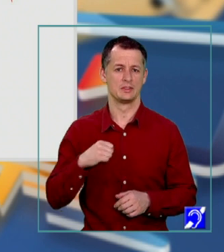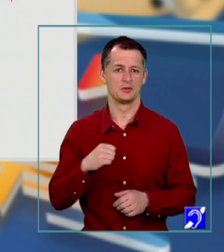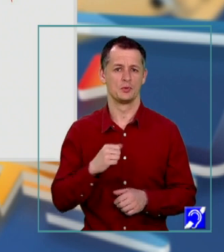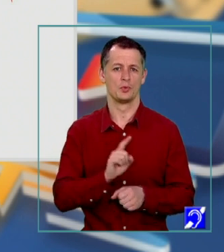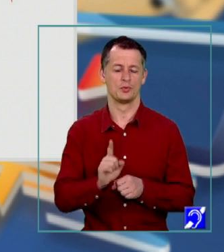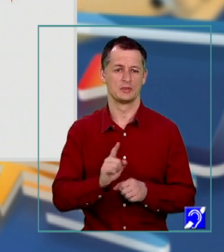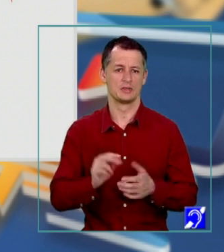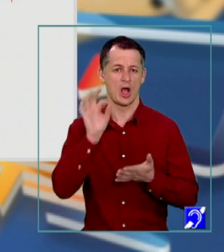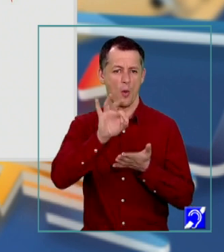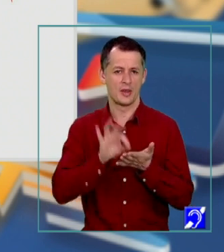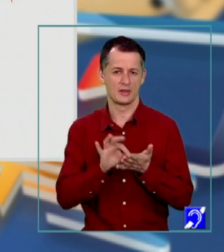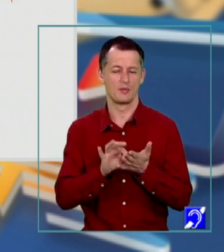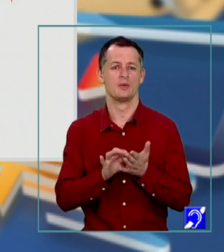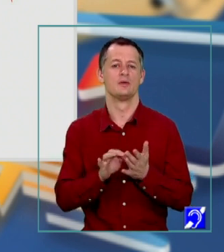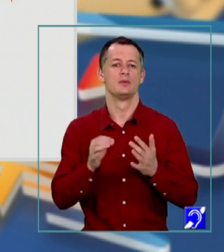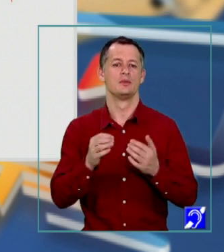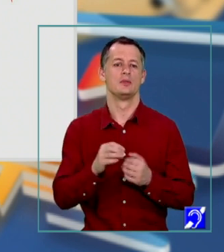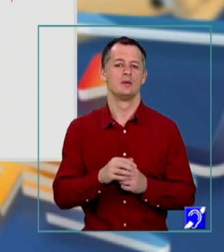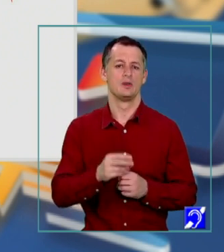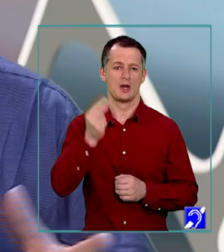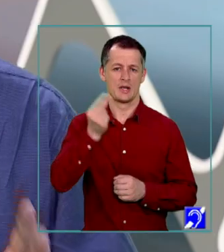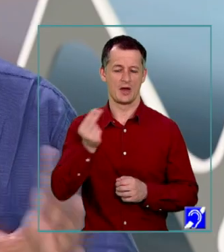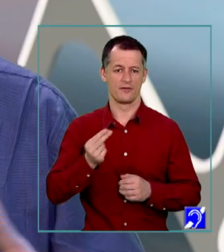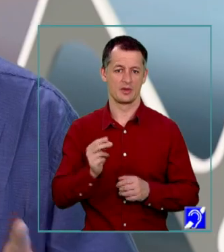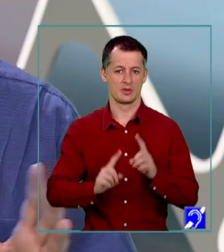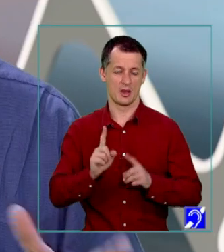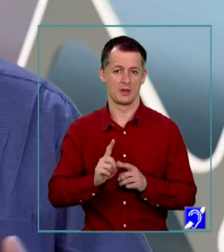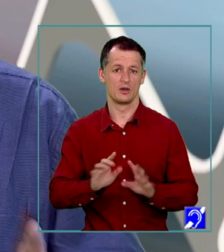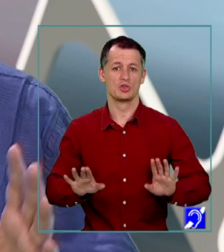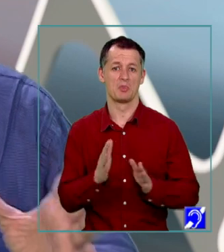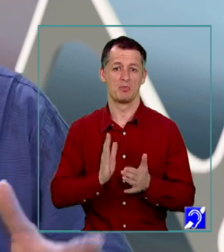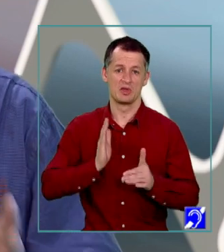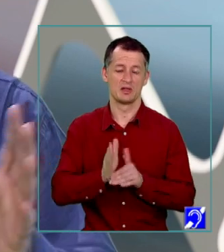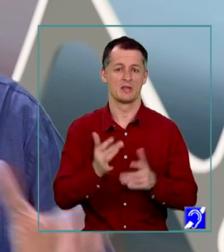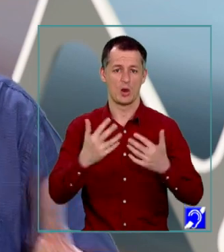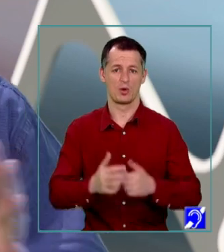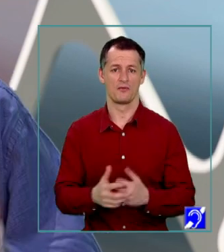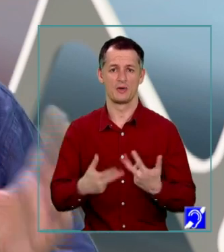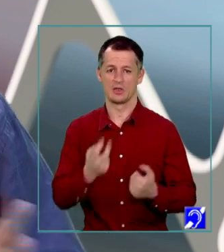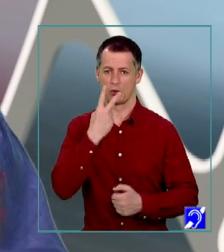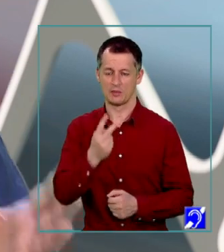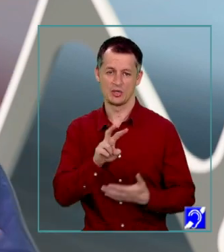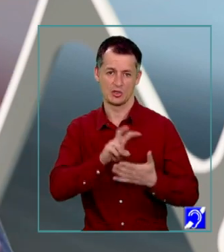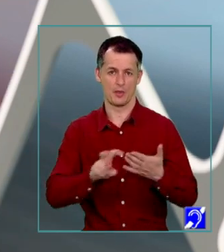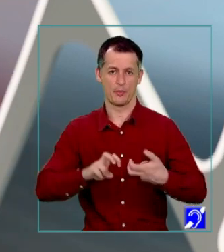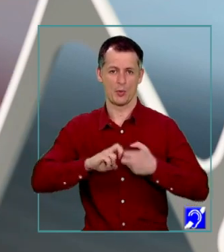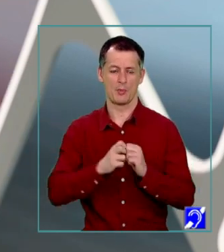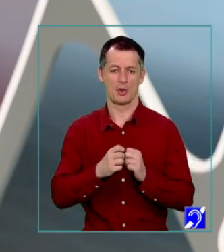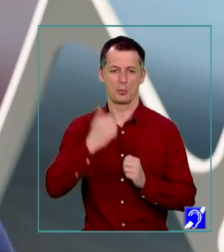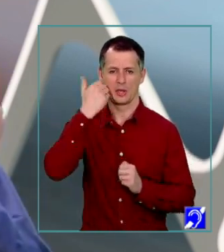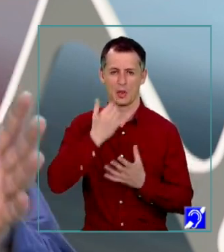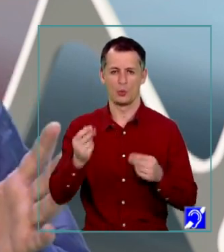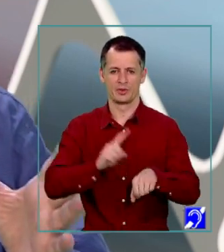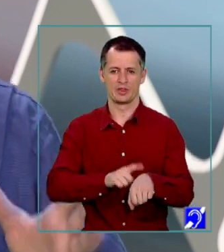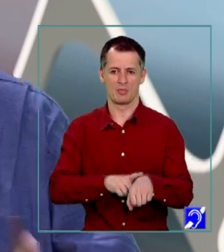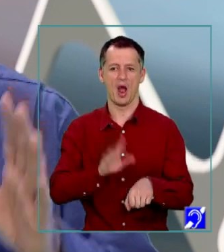completăm graficul. Observați, dacă ne-am fi apucat direct să calculăm, fără să ne uităm, să citim problema, am fi pierdut foarte mult timp.